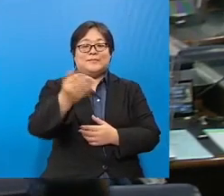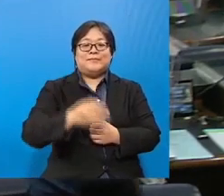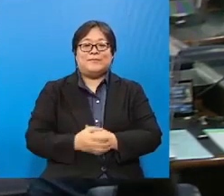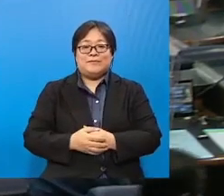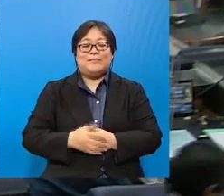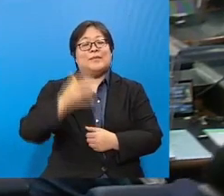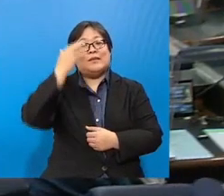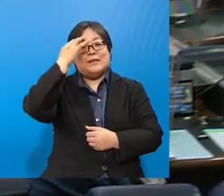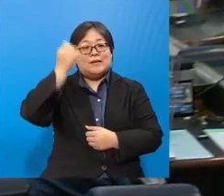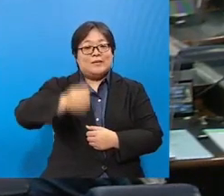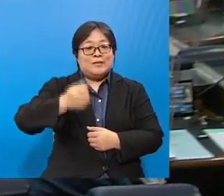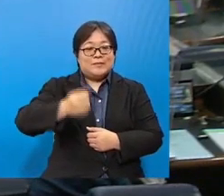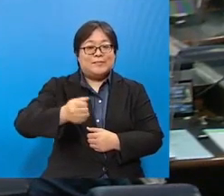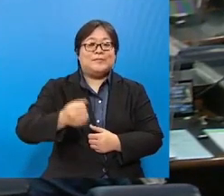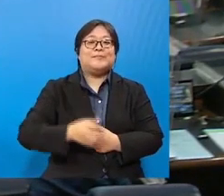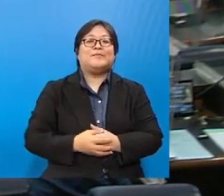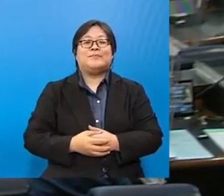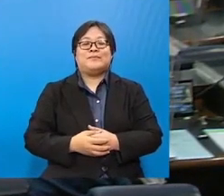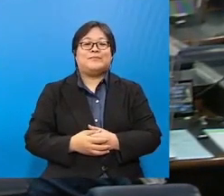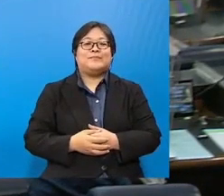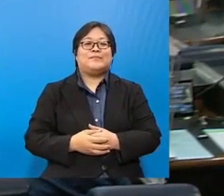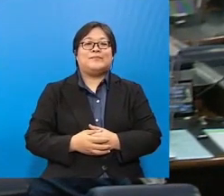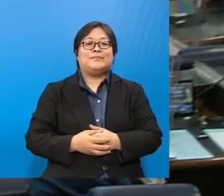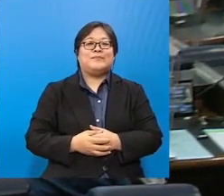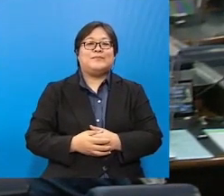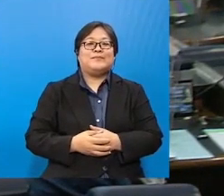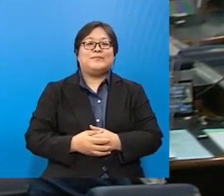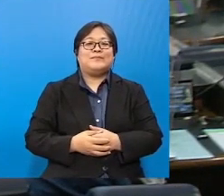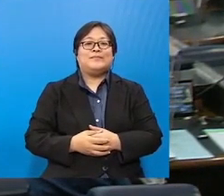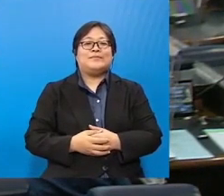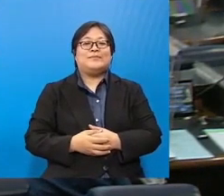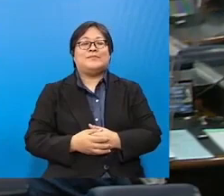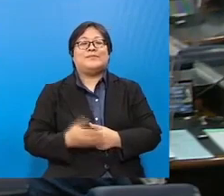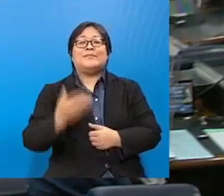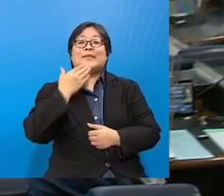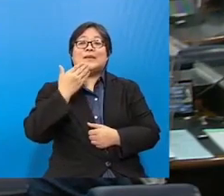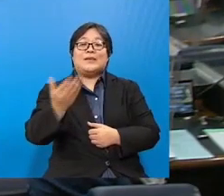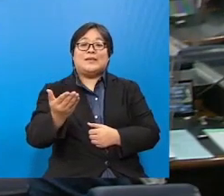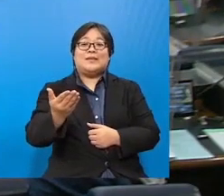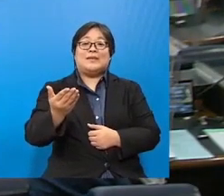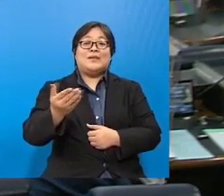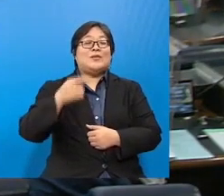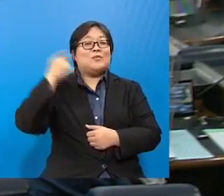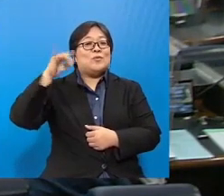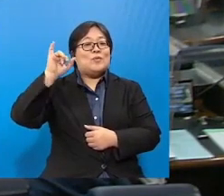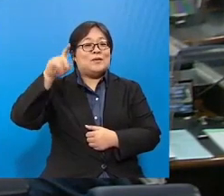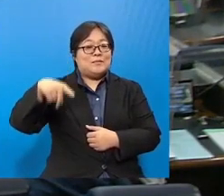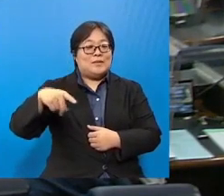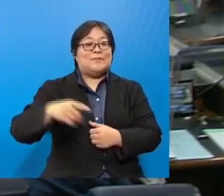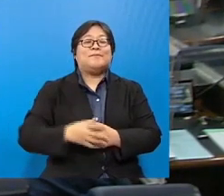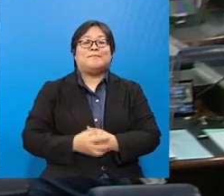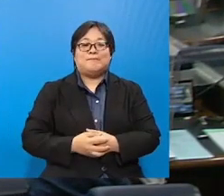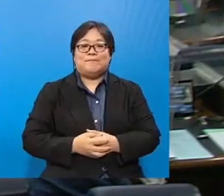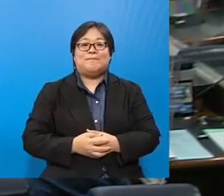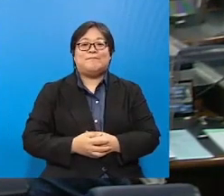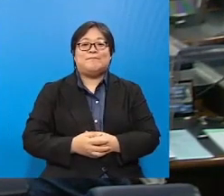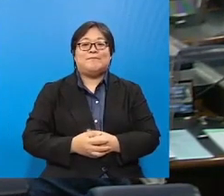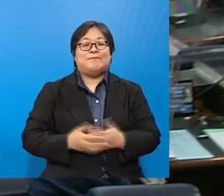Hai assalamualaikum wabarakatuh Hai terima kasih hah station foto